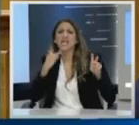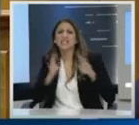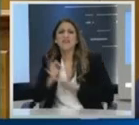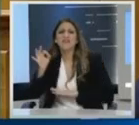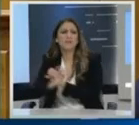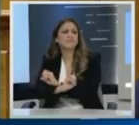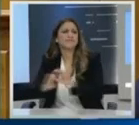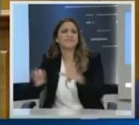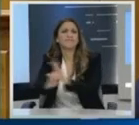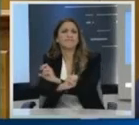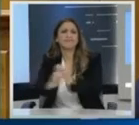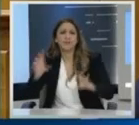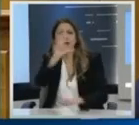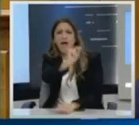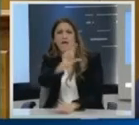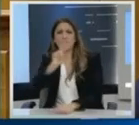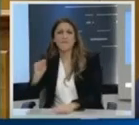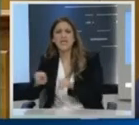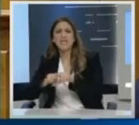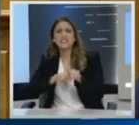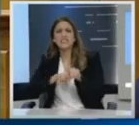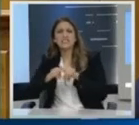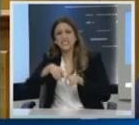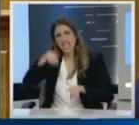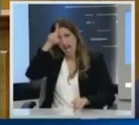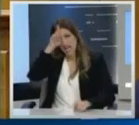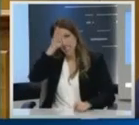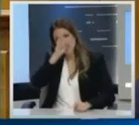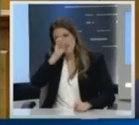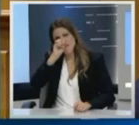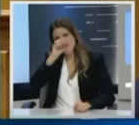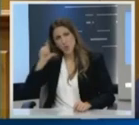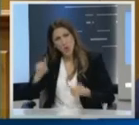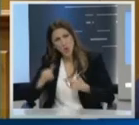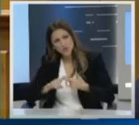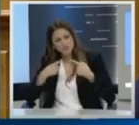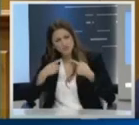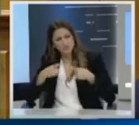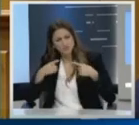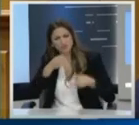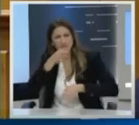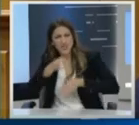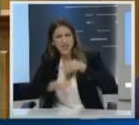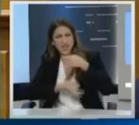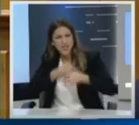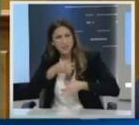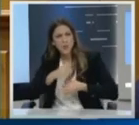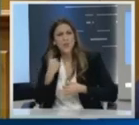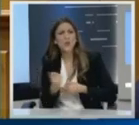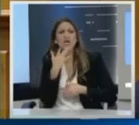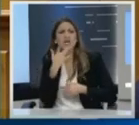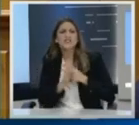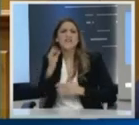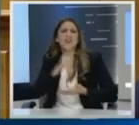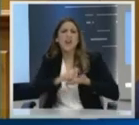Χρυσής Αυγής σε σχέση με τον Άρη Βελουχιώτη και το Χαβιάρι και τα άλλα ωραία χαριτωμένα που γράφουν οι